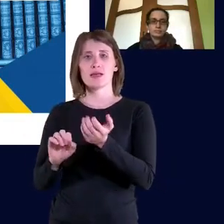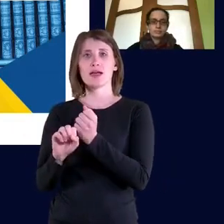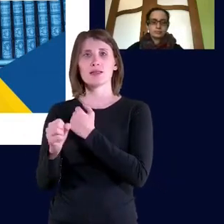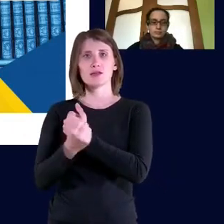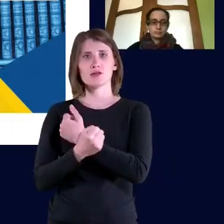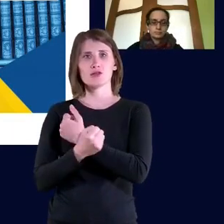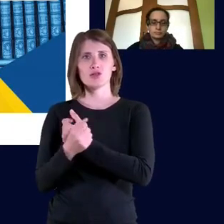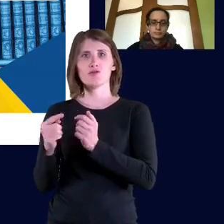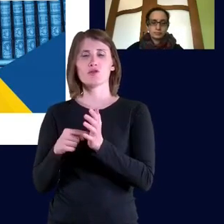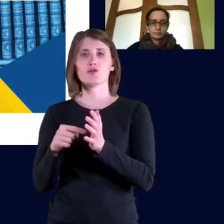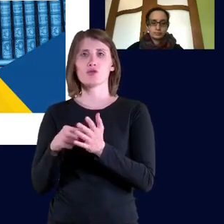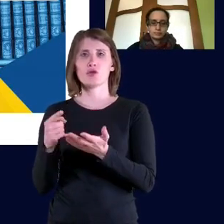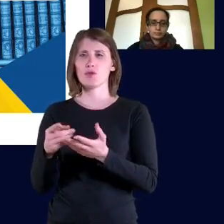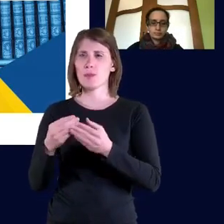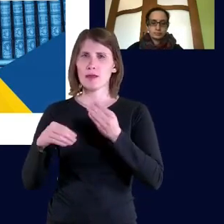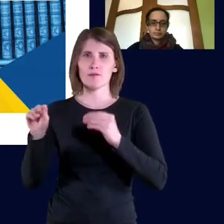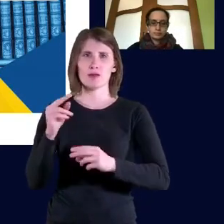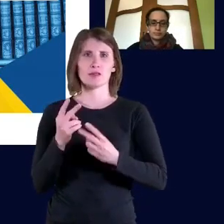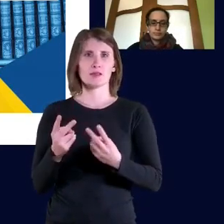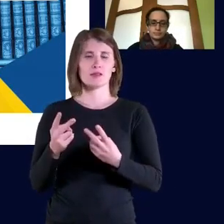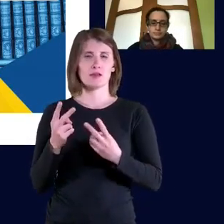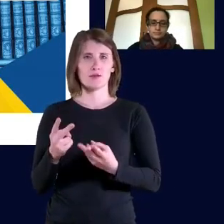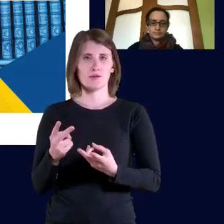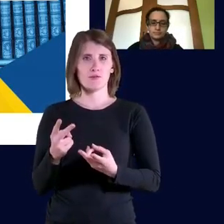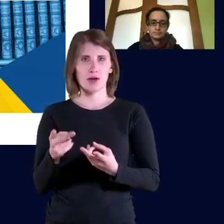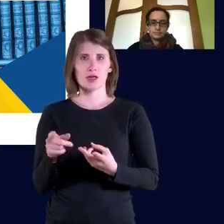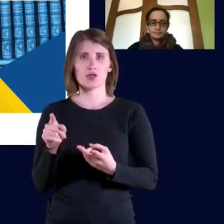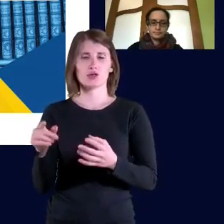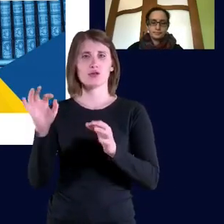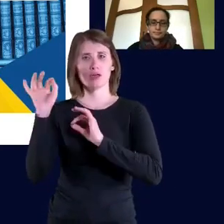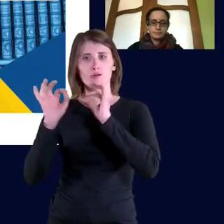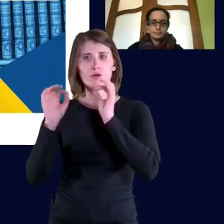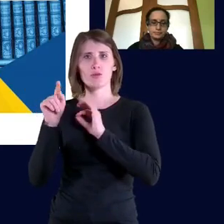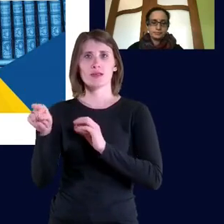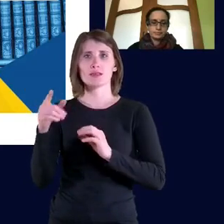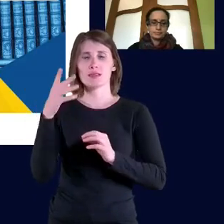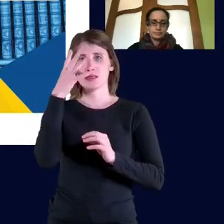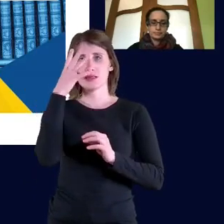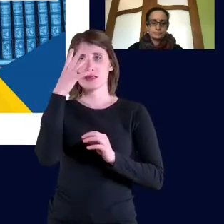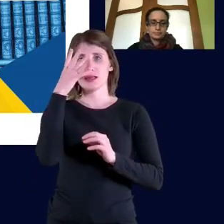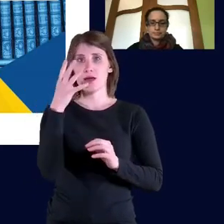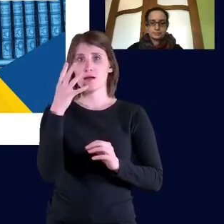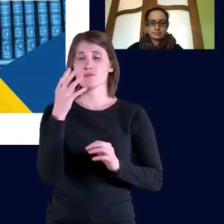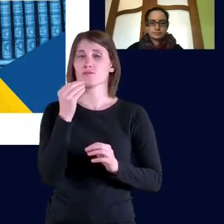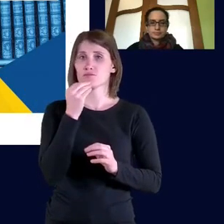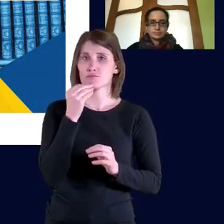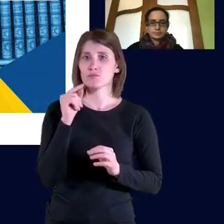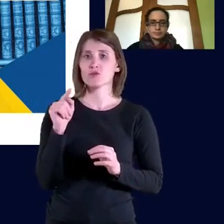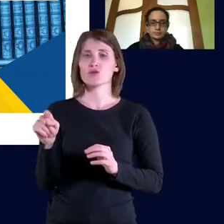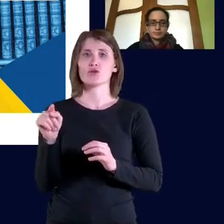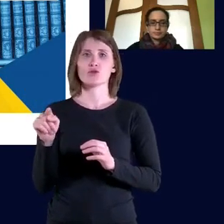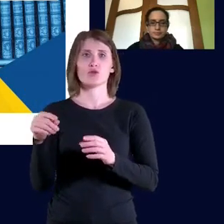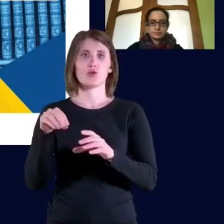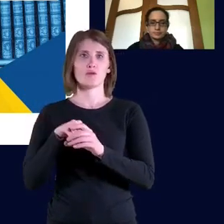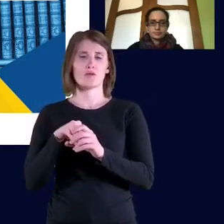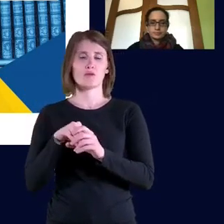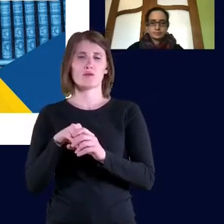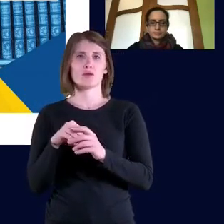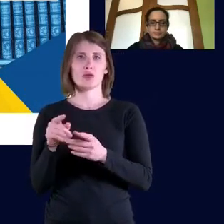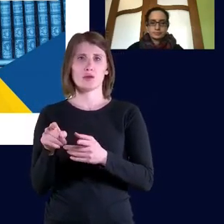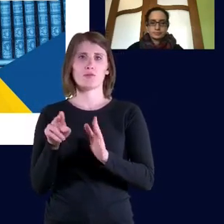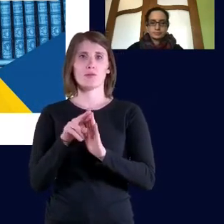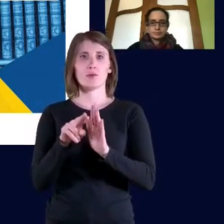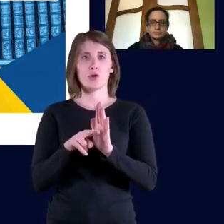dla grafiki informacje i są one czytane z poziomu czytnika ekranu Sprinterów Czyli takiego